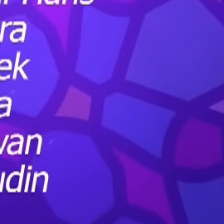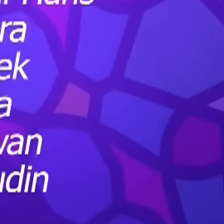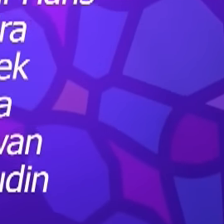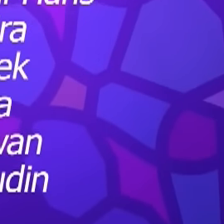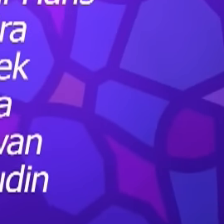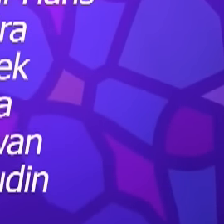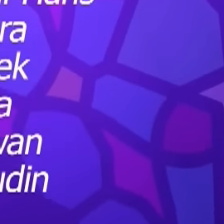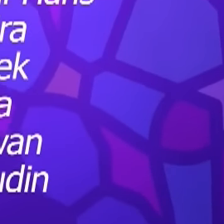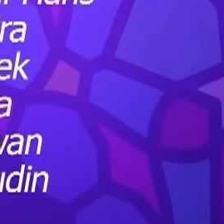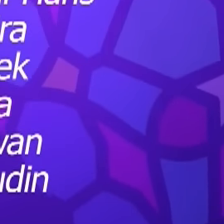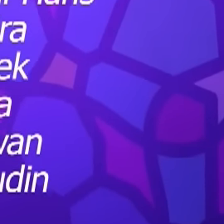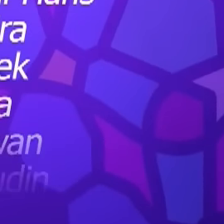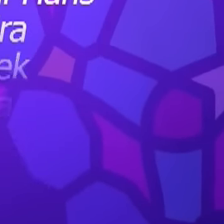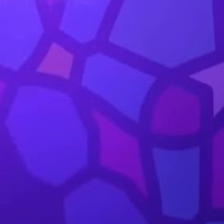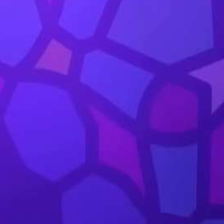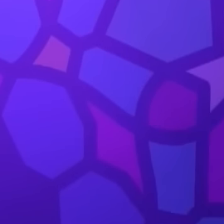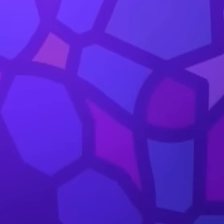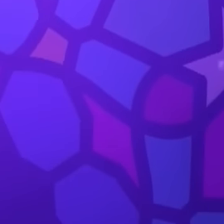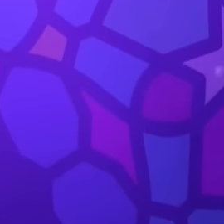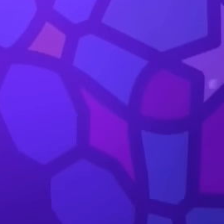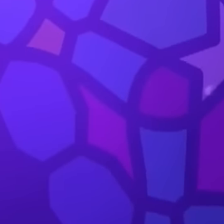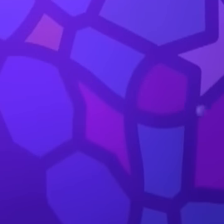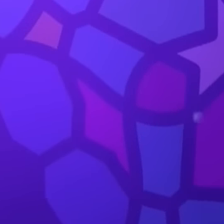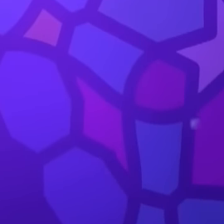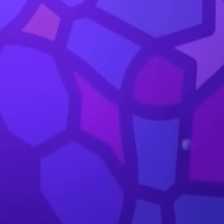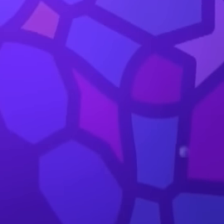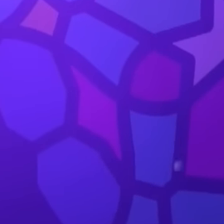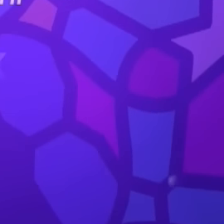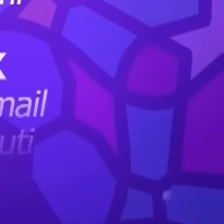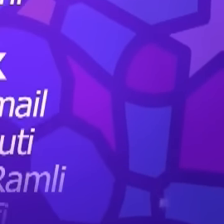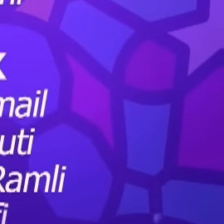waj'alhu lana hujjatain